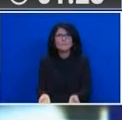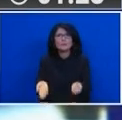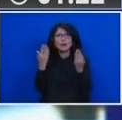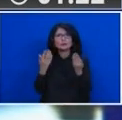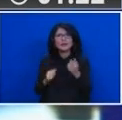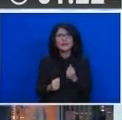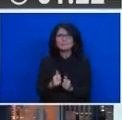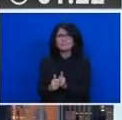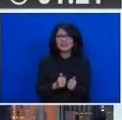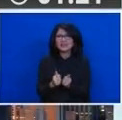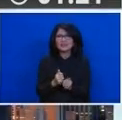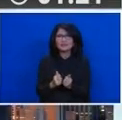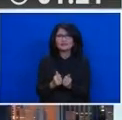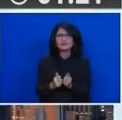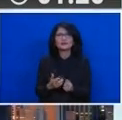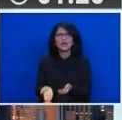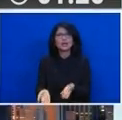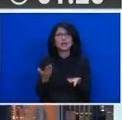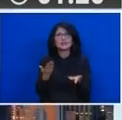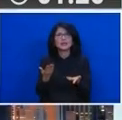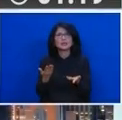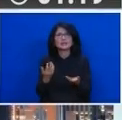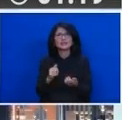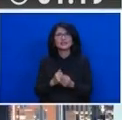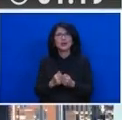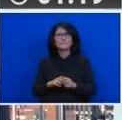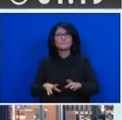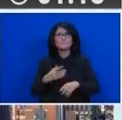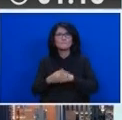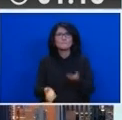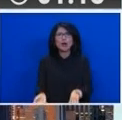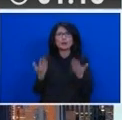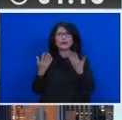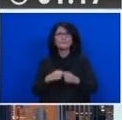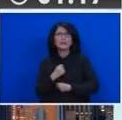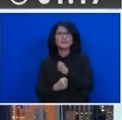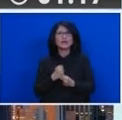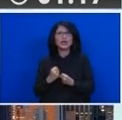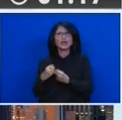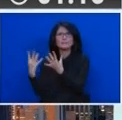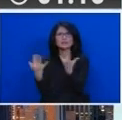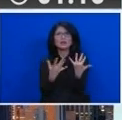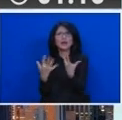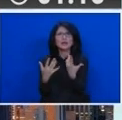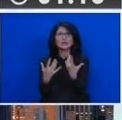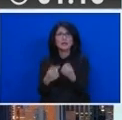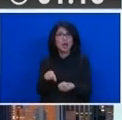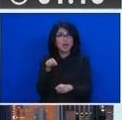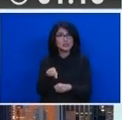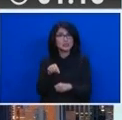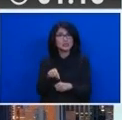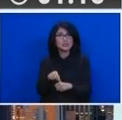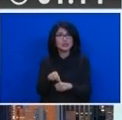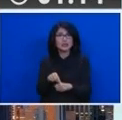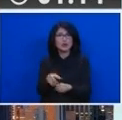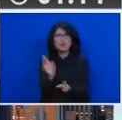partisipatif dan sekaligus pembangunan yang empowerment yang memberdayakan masyarakat di sini bukan